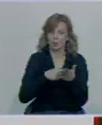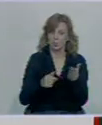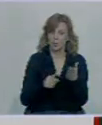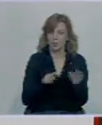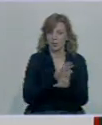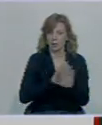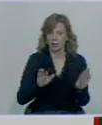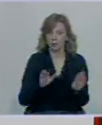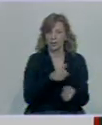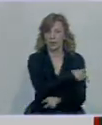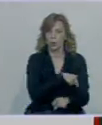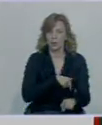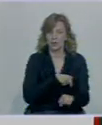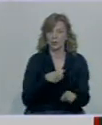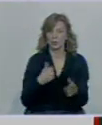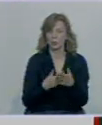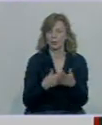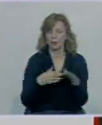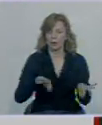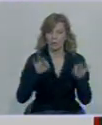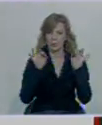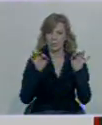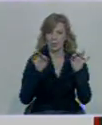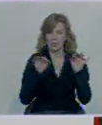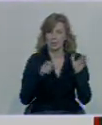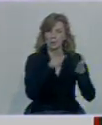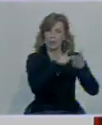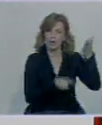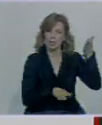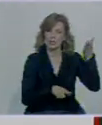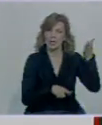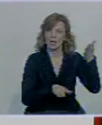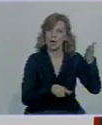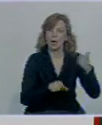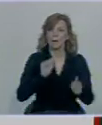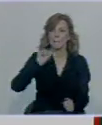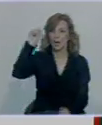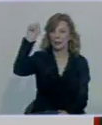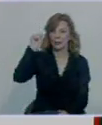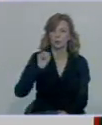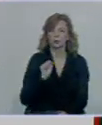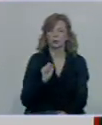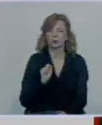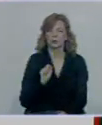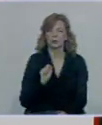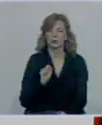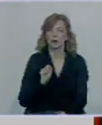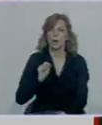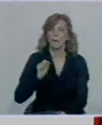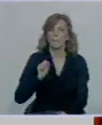din Consiliu, pentru că dânsul a fost ales pe listele partidului domnului Băsescu, da? Partidul Mișcarea